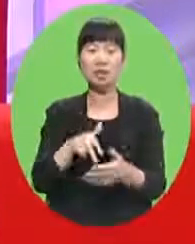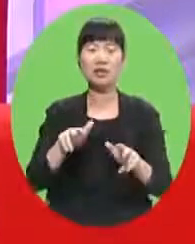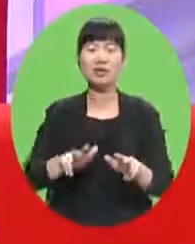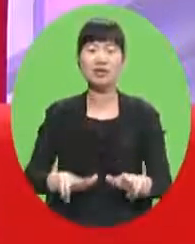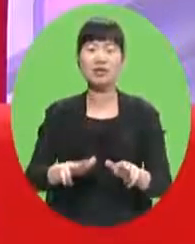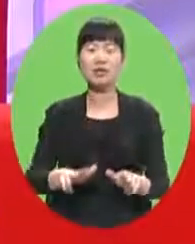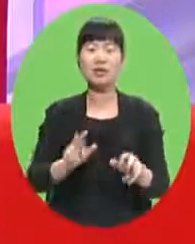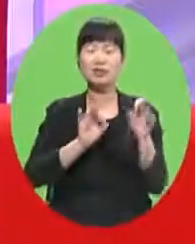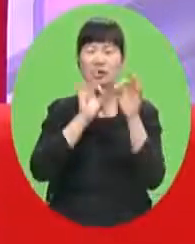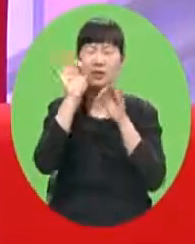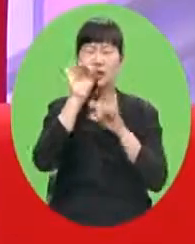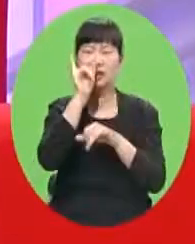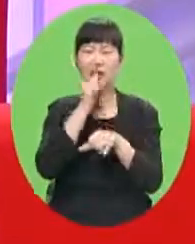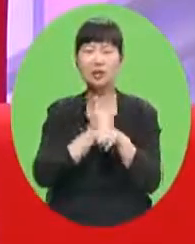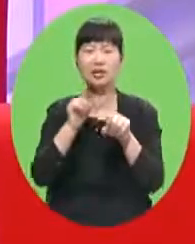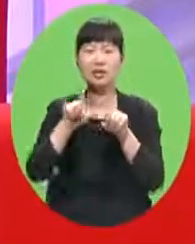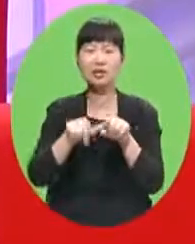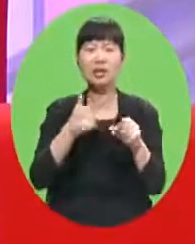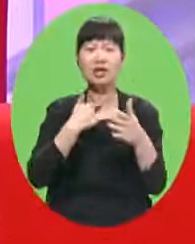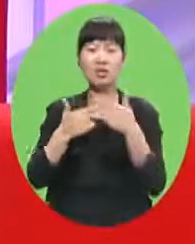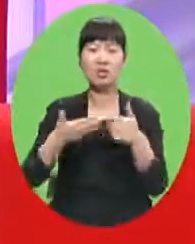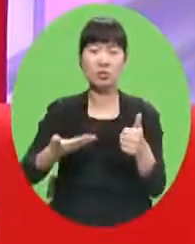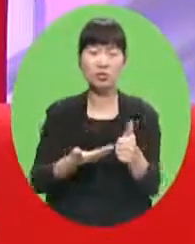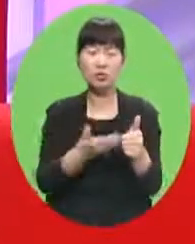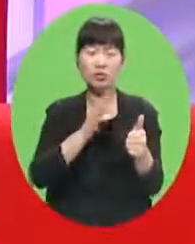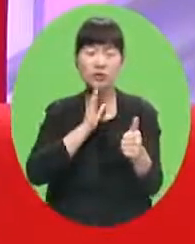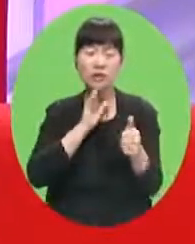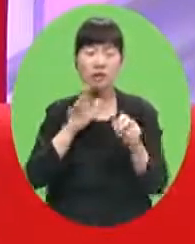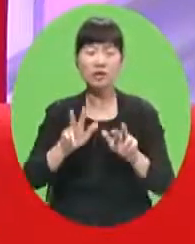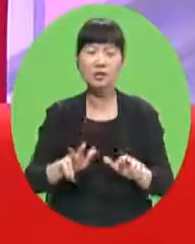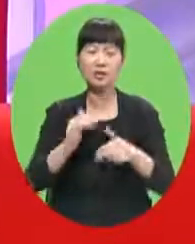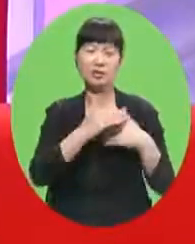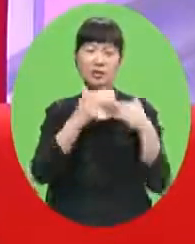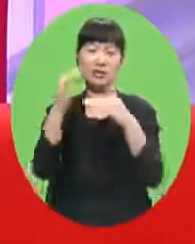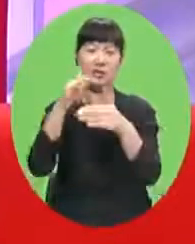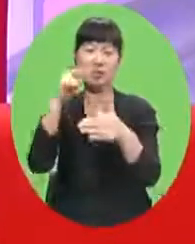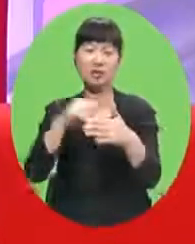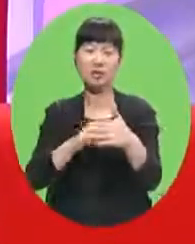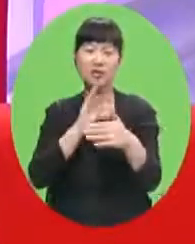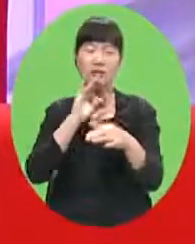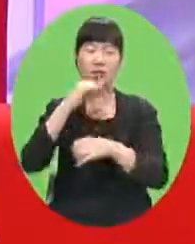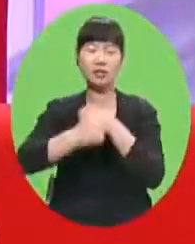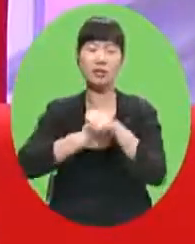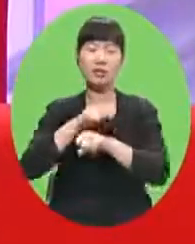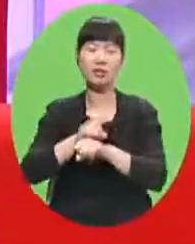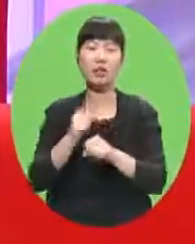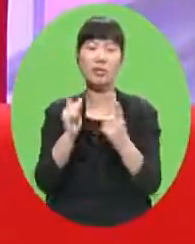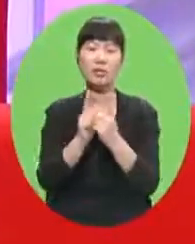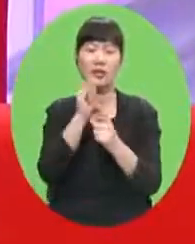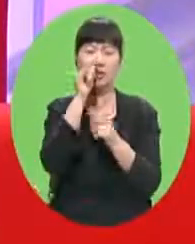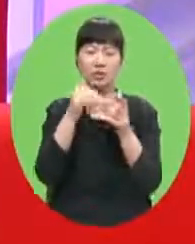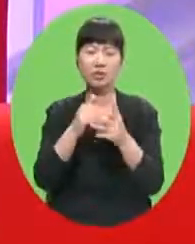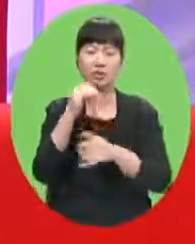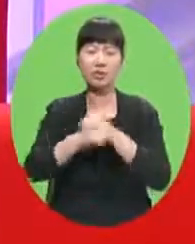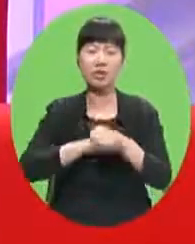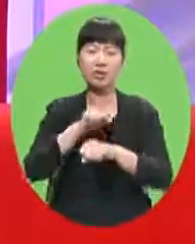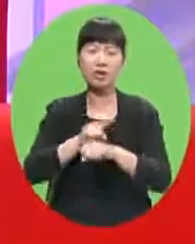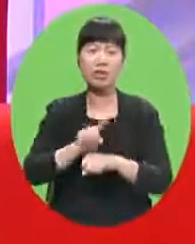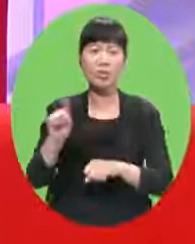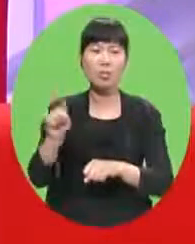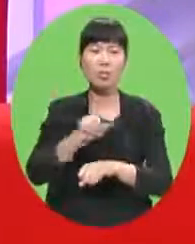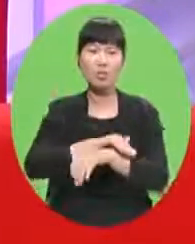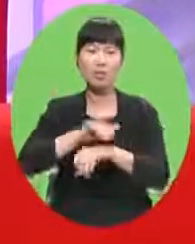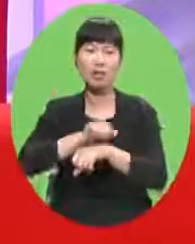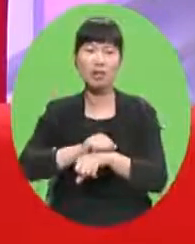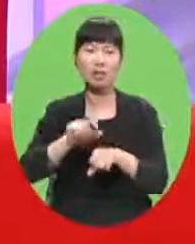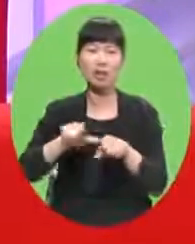아이가 시행착오를 할 수 있는 기회와 경험을 주셔야지만 아이가 그 과정에서 정말 자율성이 생기고 그 자율성에서 뭔가